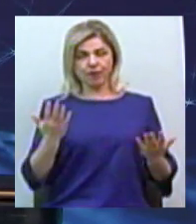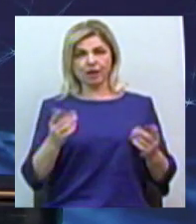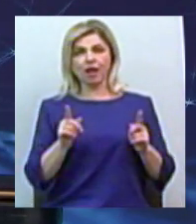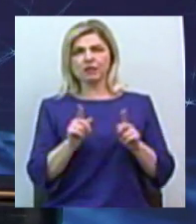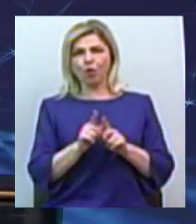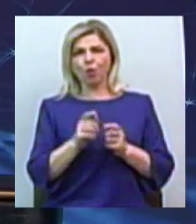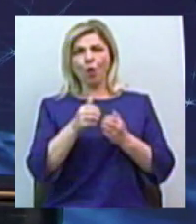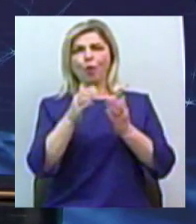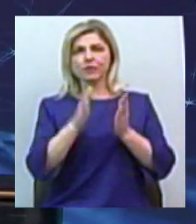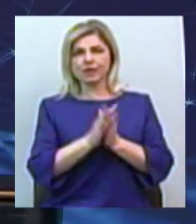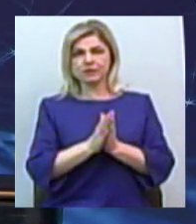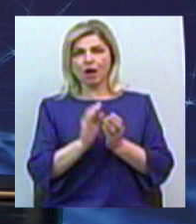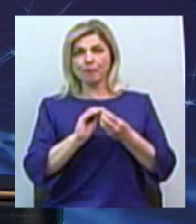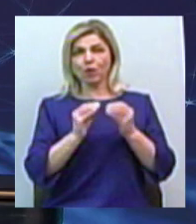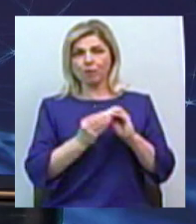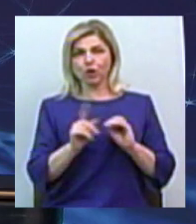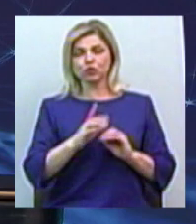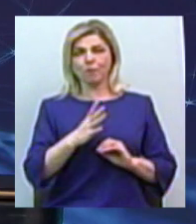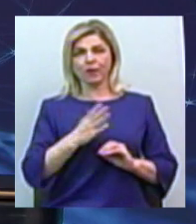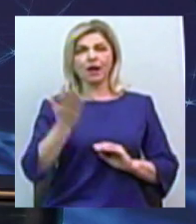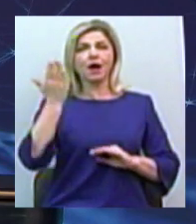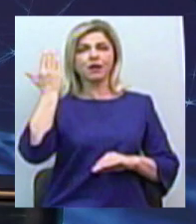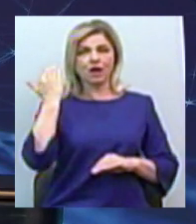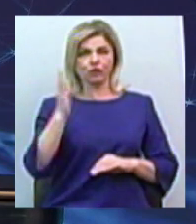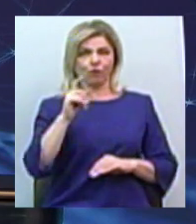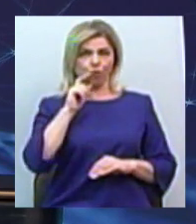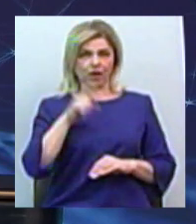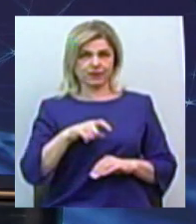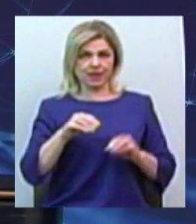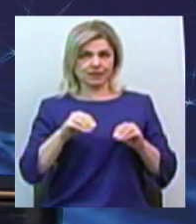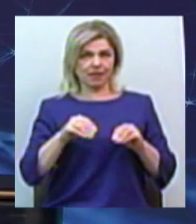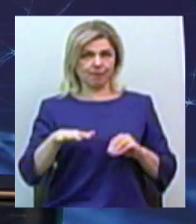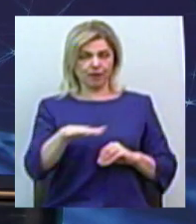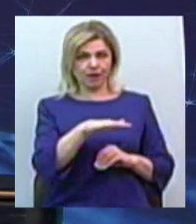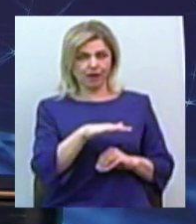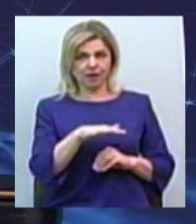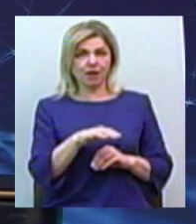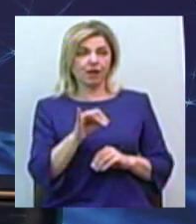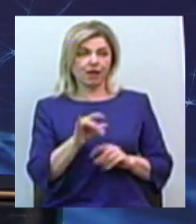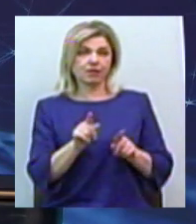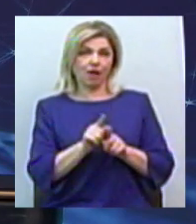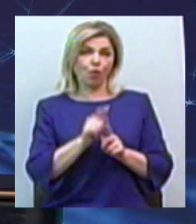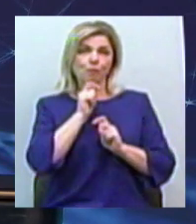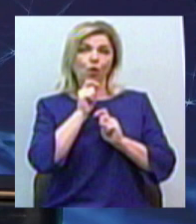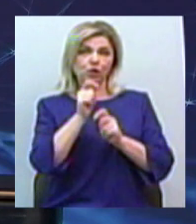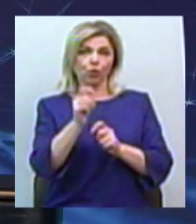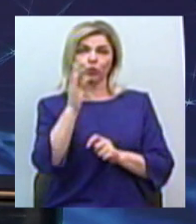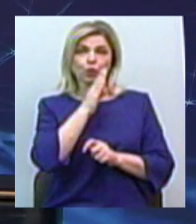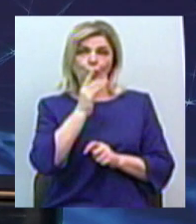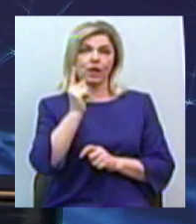обсязі проблем, які існували раніше в українських землях. І, відповідно, цей подарунок долі з небес